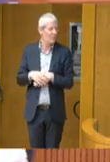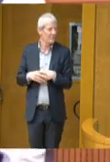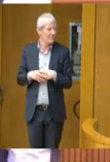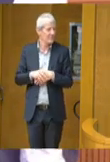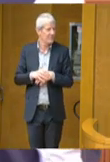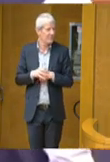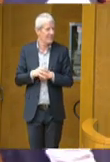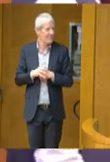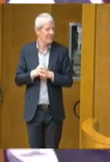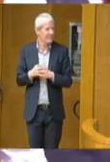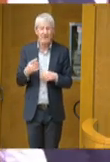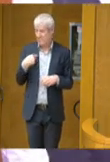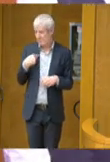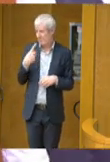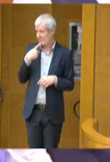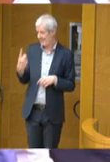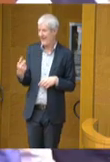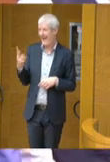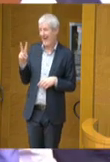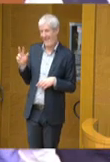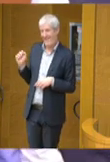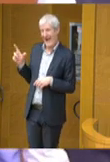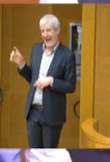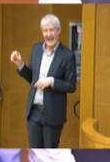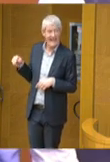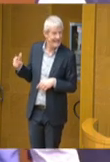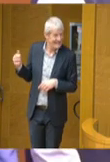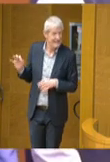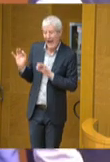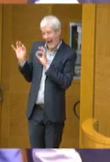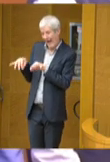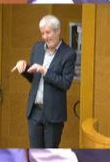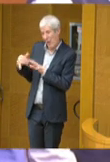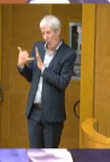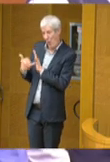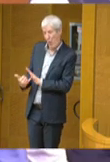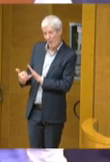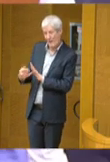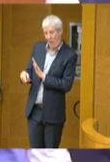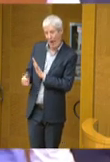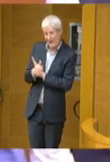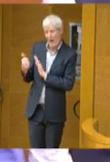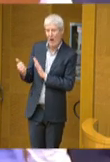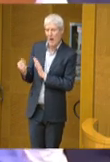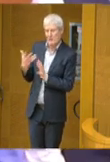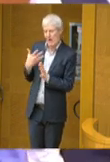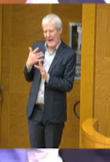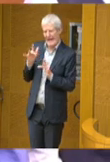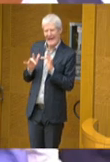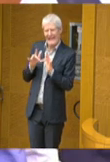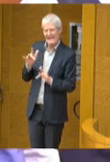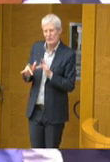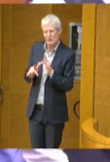Grazie. Vorrei dire che Valentina è arrivata all'ultimo anno. Come criticità io